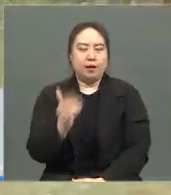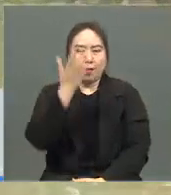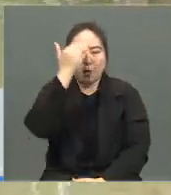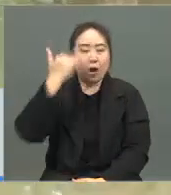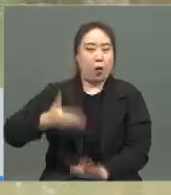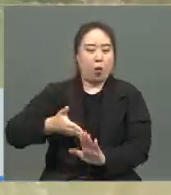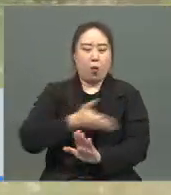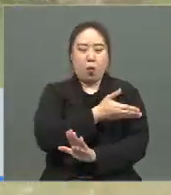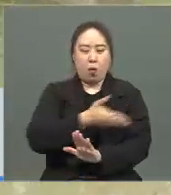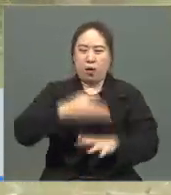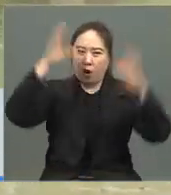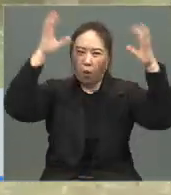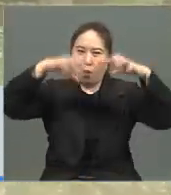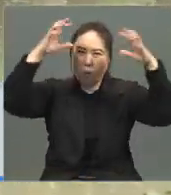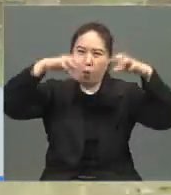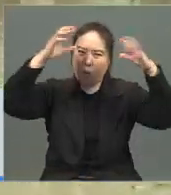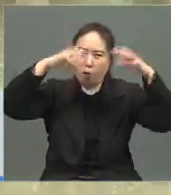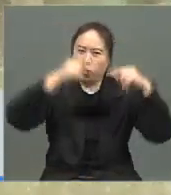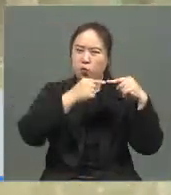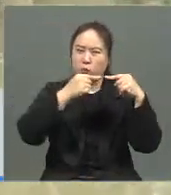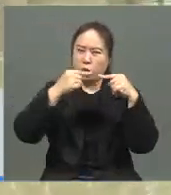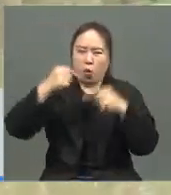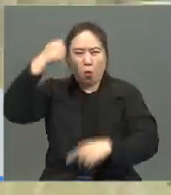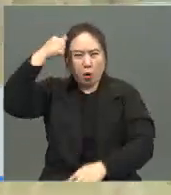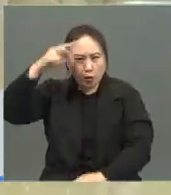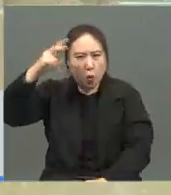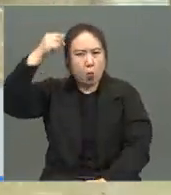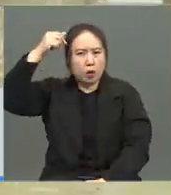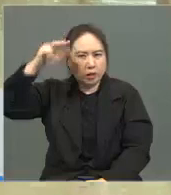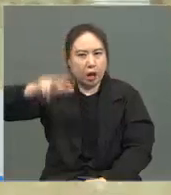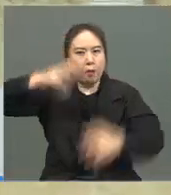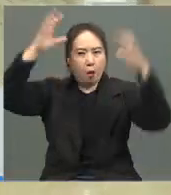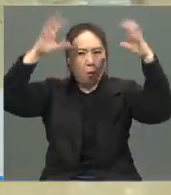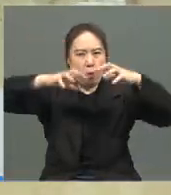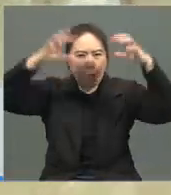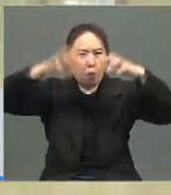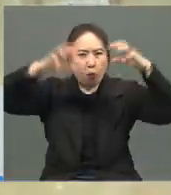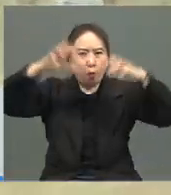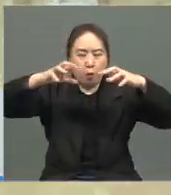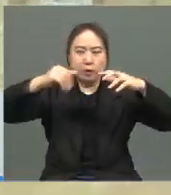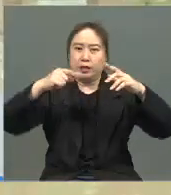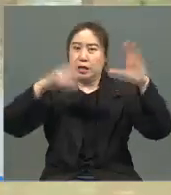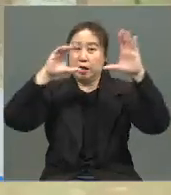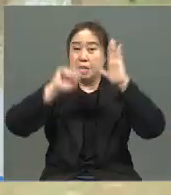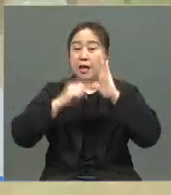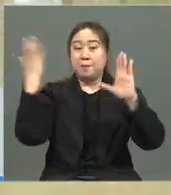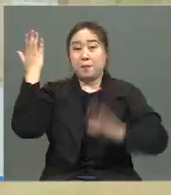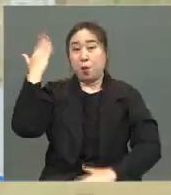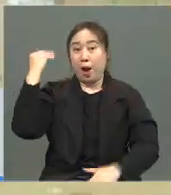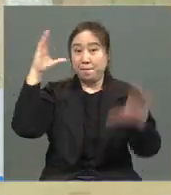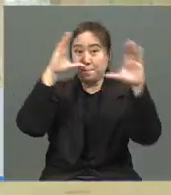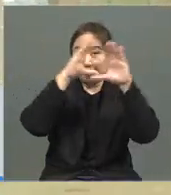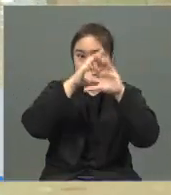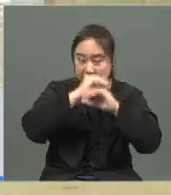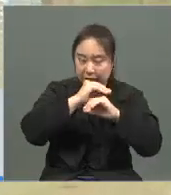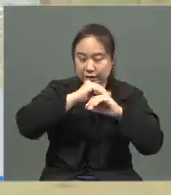ก่อนหน้านี้นั้นมีฝนตกลงมาติดต่อกัน 2-3 วันอย่างหนักนะคะก็ทำให้ตั้งแต่ช่วงกลางดึกเมื่อคืนนี้จนถึงตอนนี้